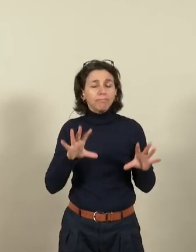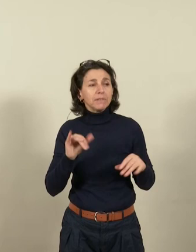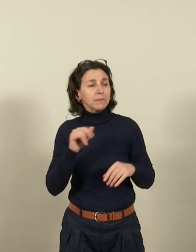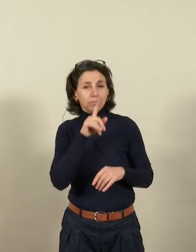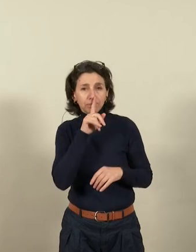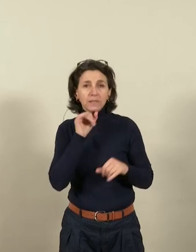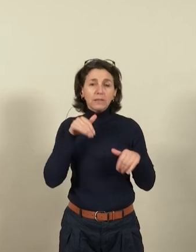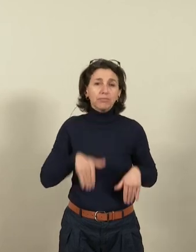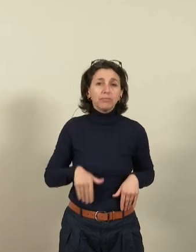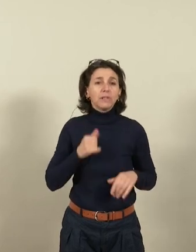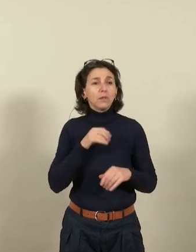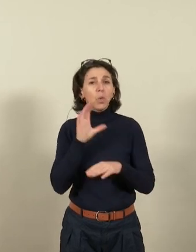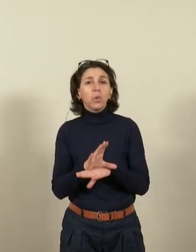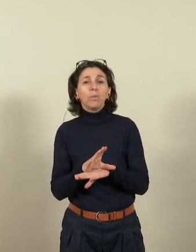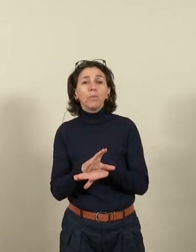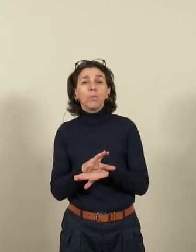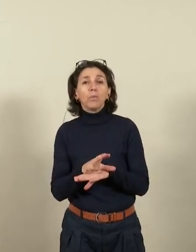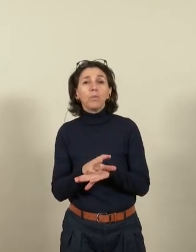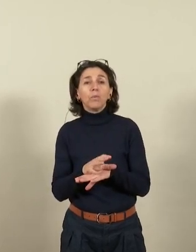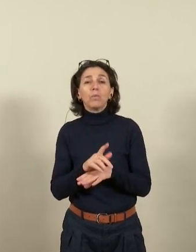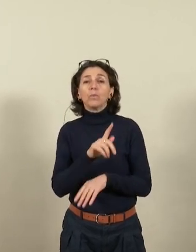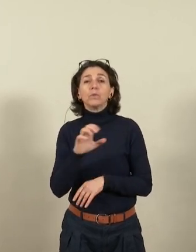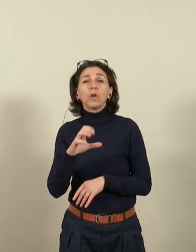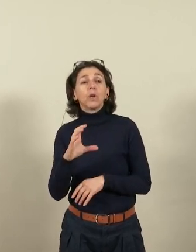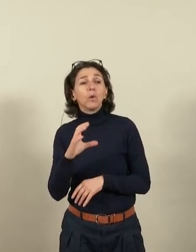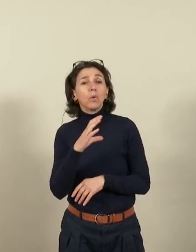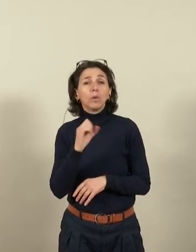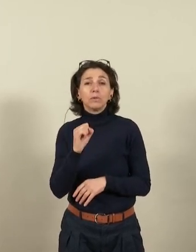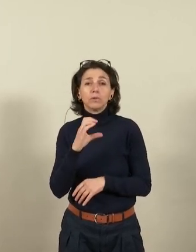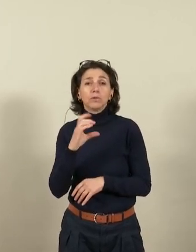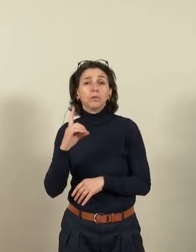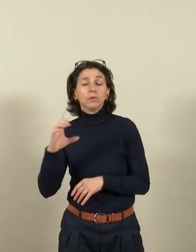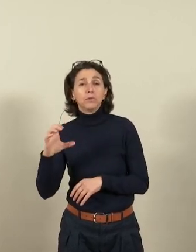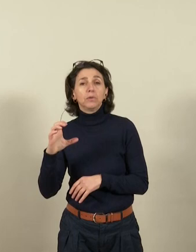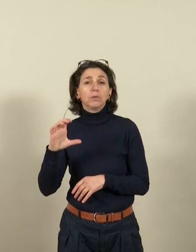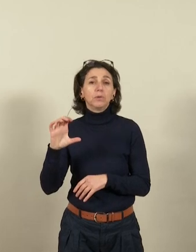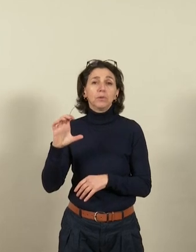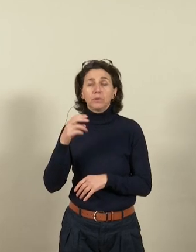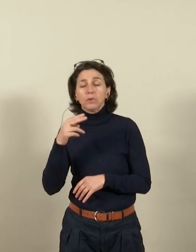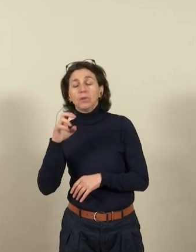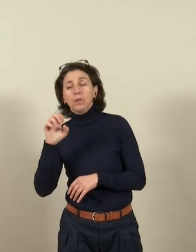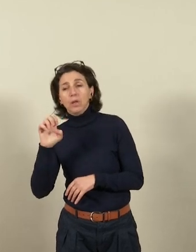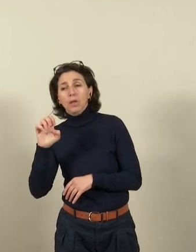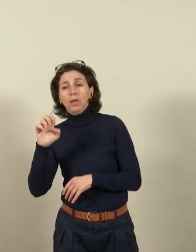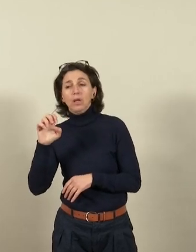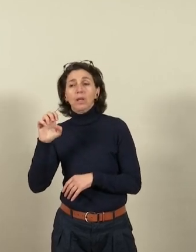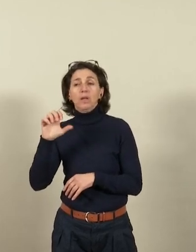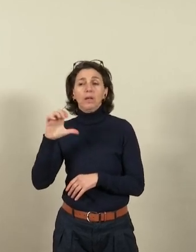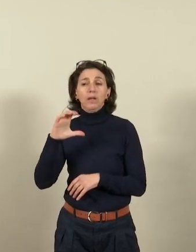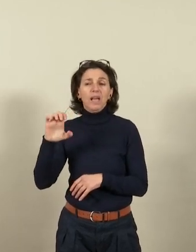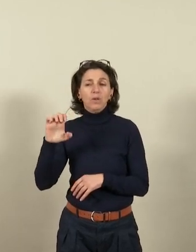qui vote contre donc GEC osddc AEC NR qui vote